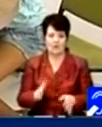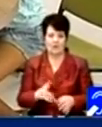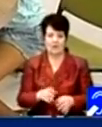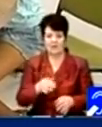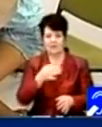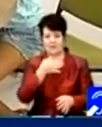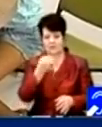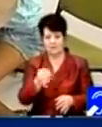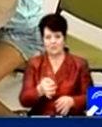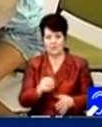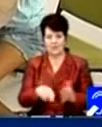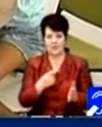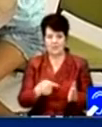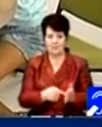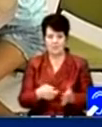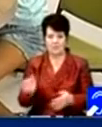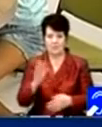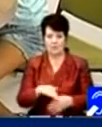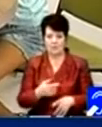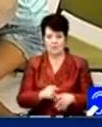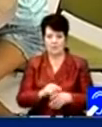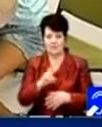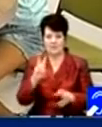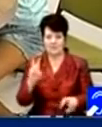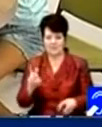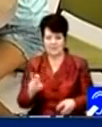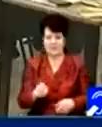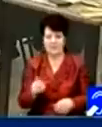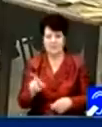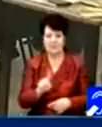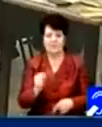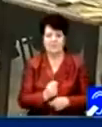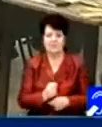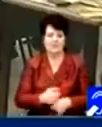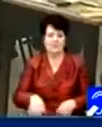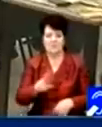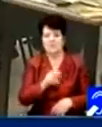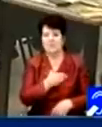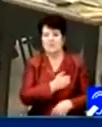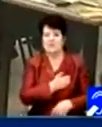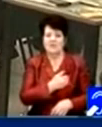întrebări. Și îmi place că după ce îți temi temele, ești liber să faci orice vrei. Să desenezi, stai cu